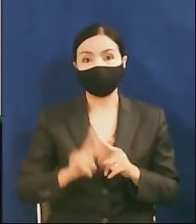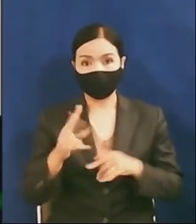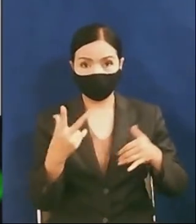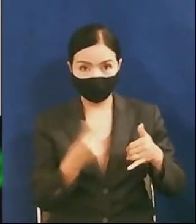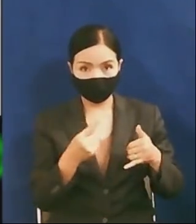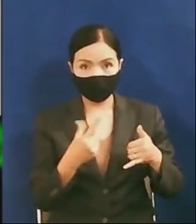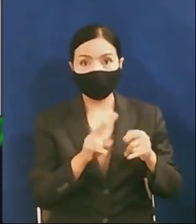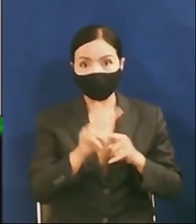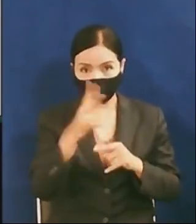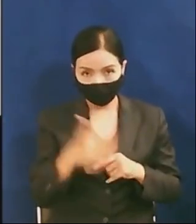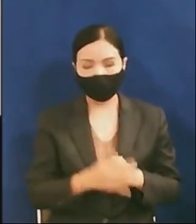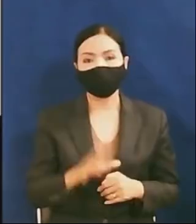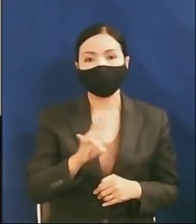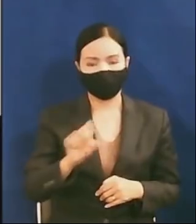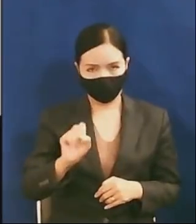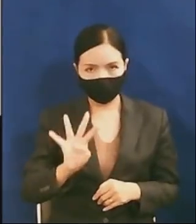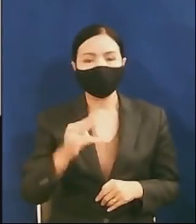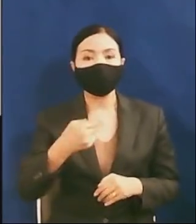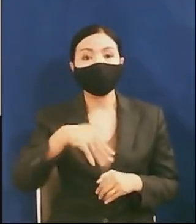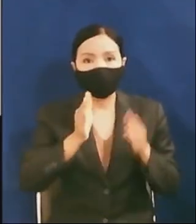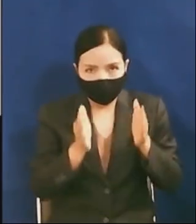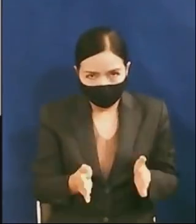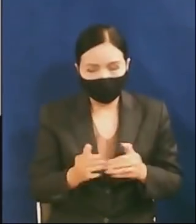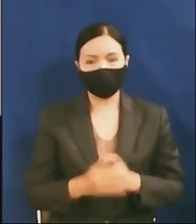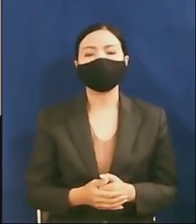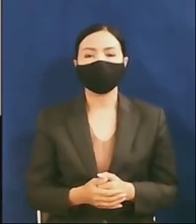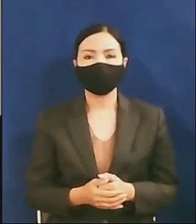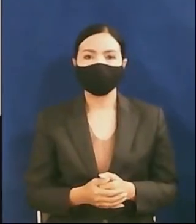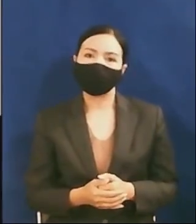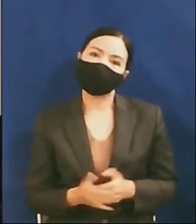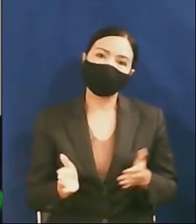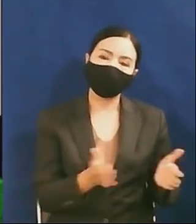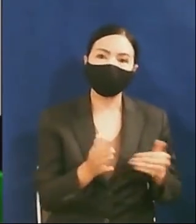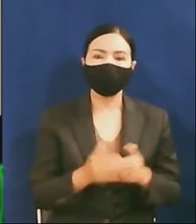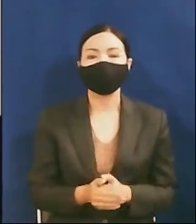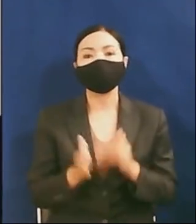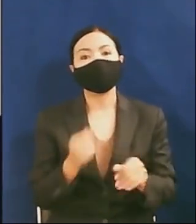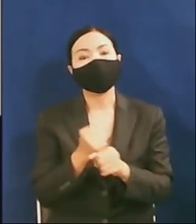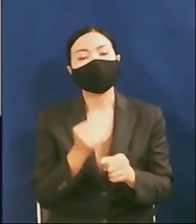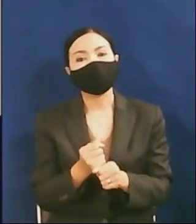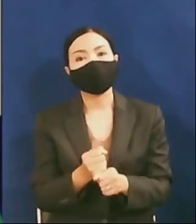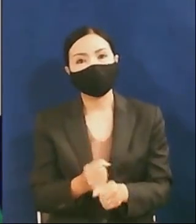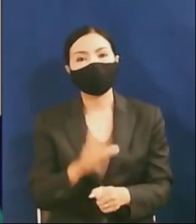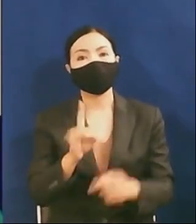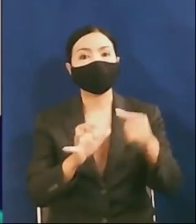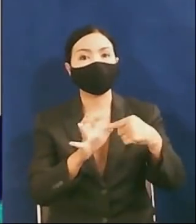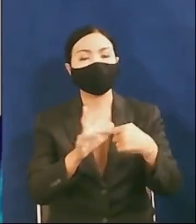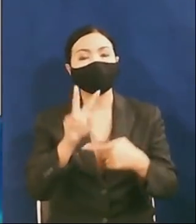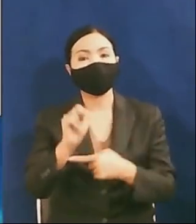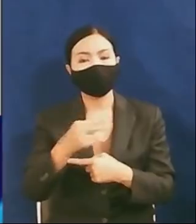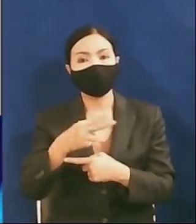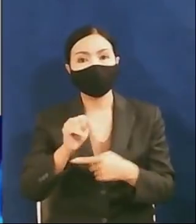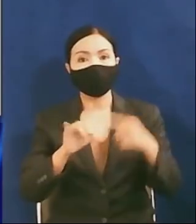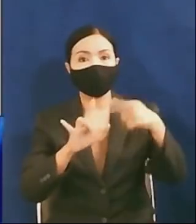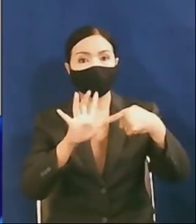2นี่บุคลากรการแพทย์นี่ 740,000 กว่ารายนะครับแล้วก็ในส่วนของเจ้าหน้าที่ด่านหน้านะครับก็เป็นบรรทัดถัดลงมานะ